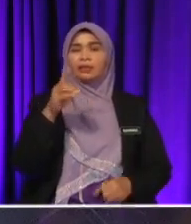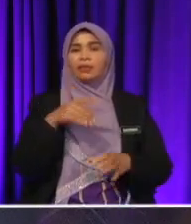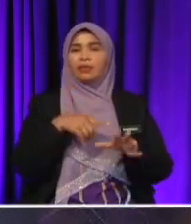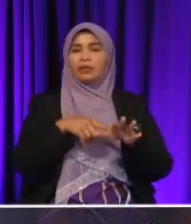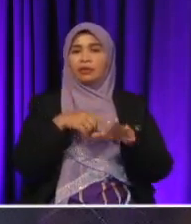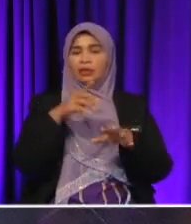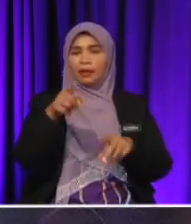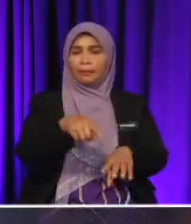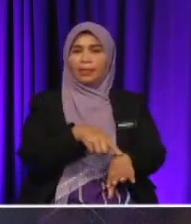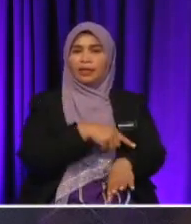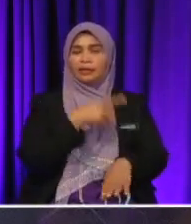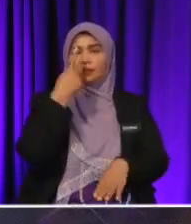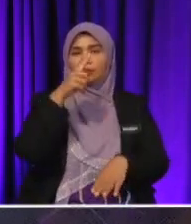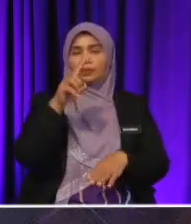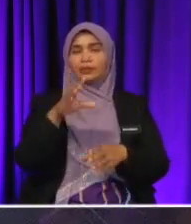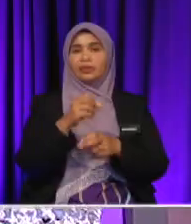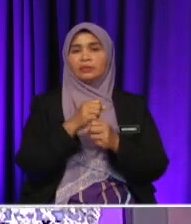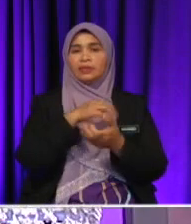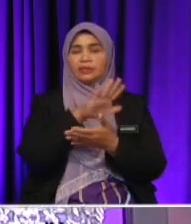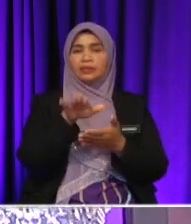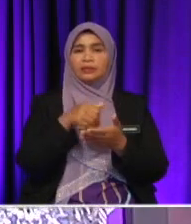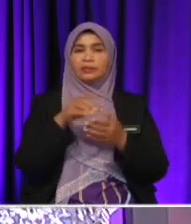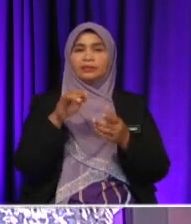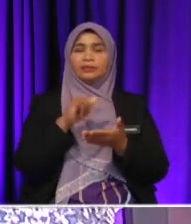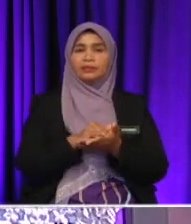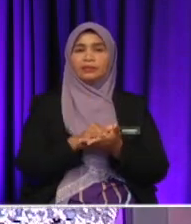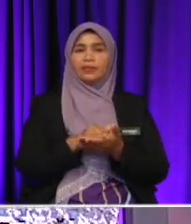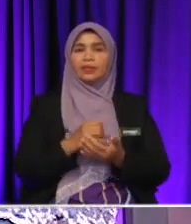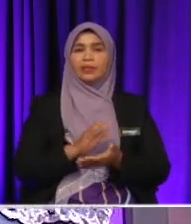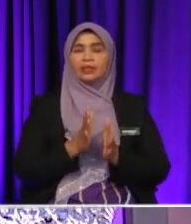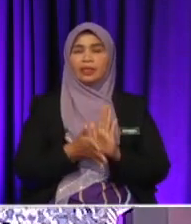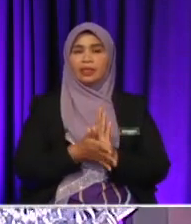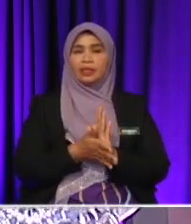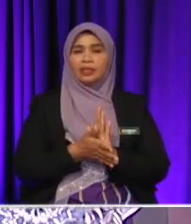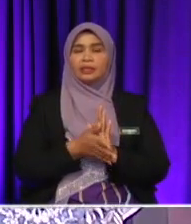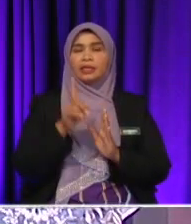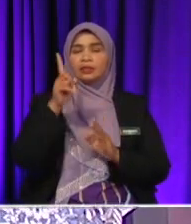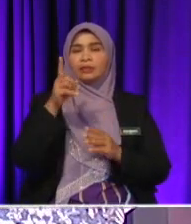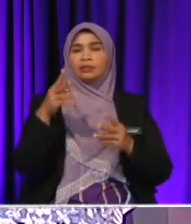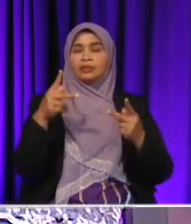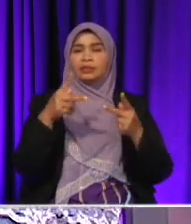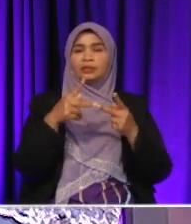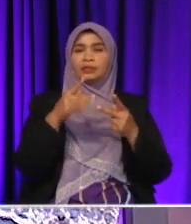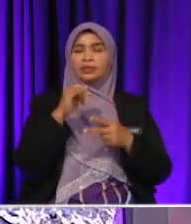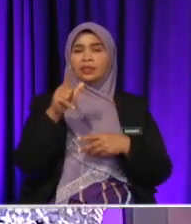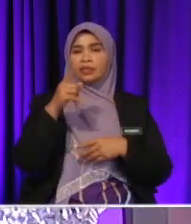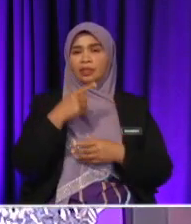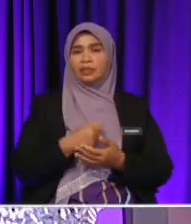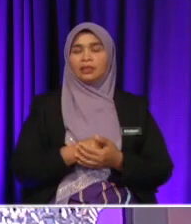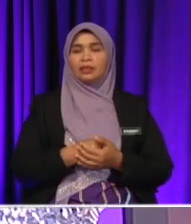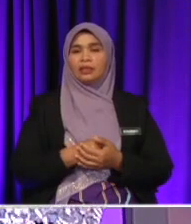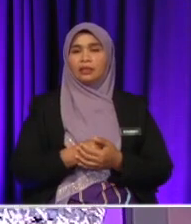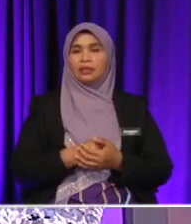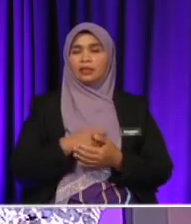semua itu sesatlah satu penyesuaian pokok cathes untuk mendapatkan air adalah akar ini juga